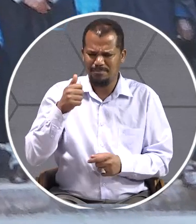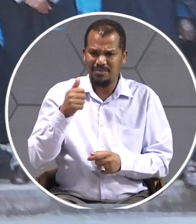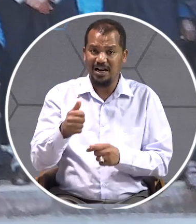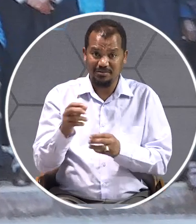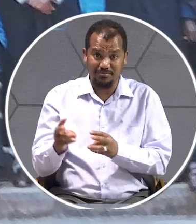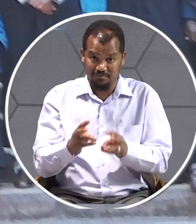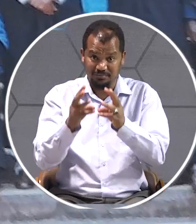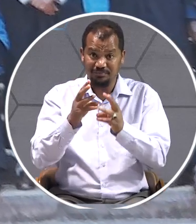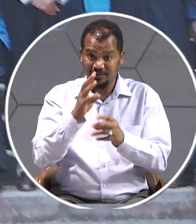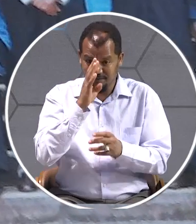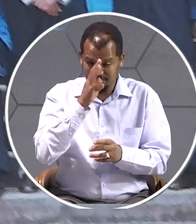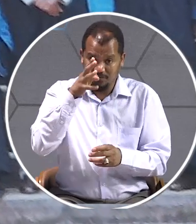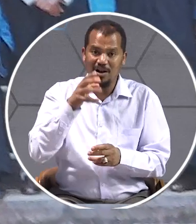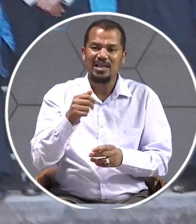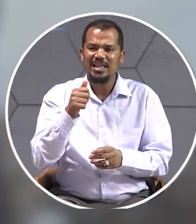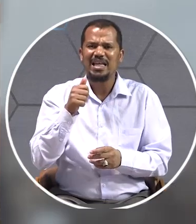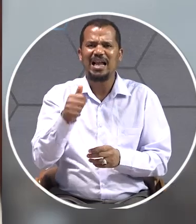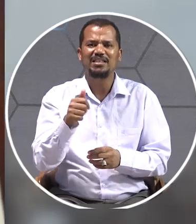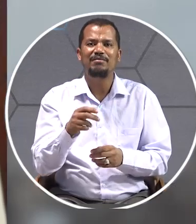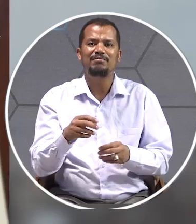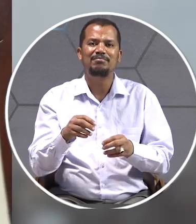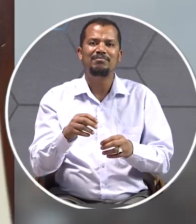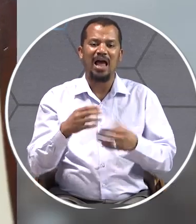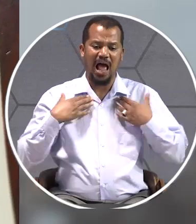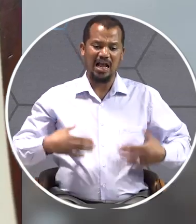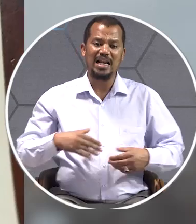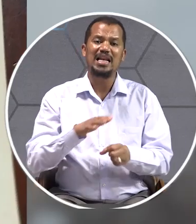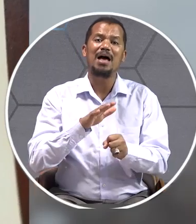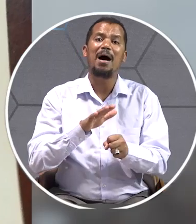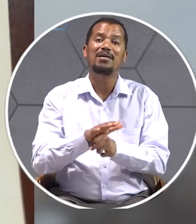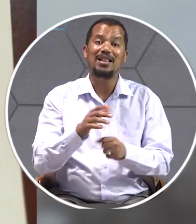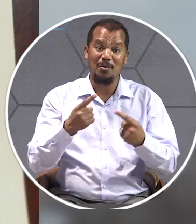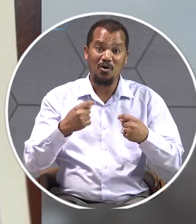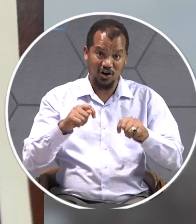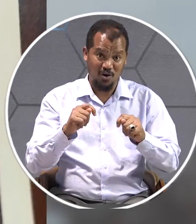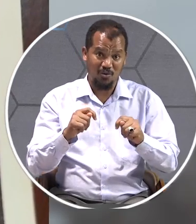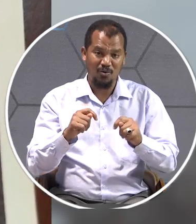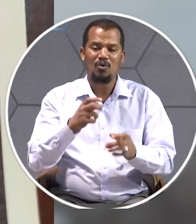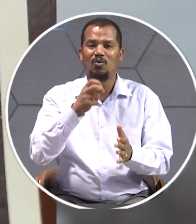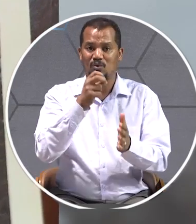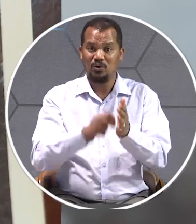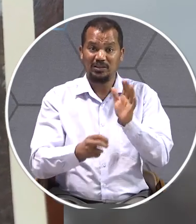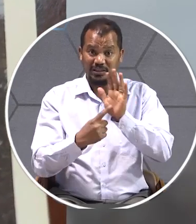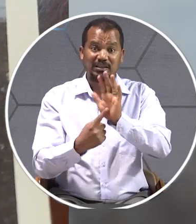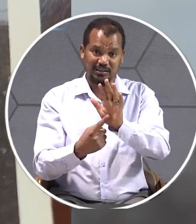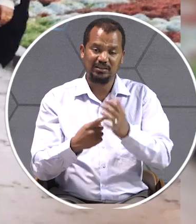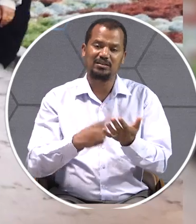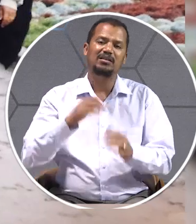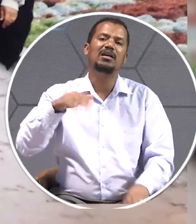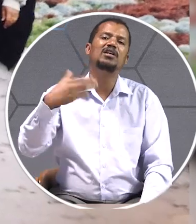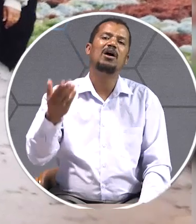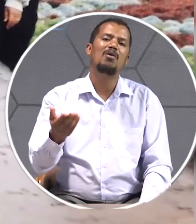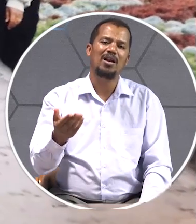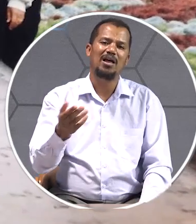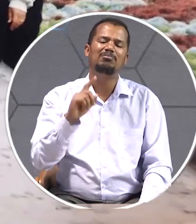ፈጥረዋል የራስህ ቅልጥፍናና ካልህ ለማብቃት የሞከርከው ሙከራ ውጤትን ያሳየ ከዛ በኋላ ምን